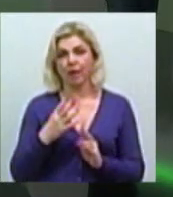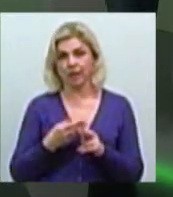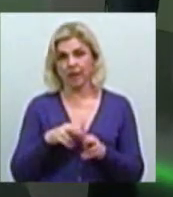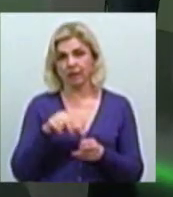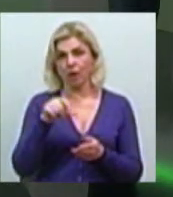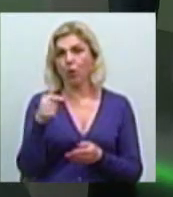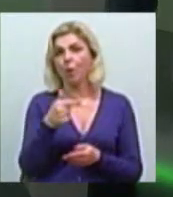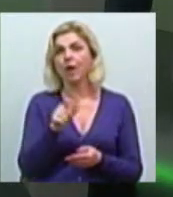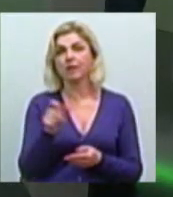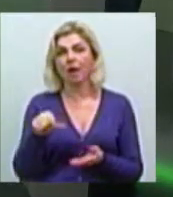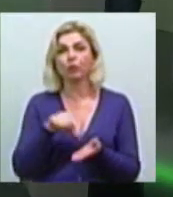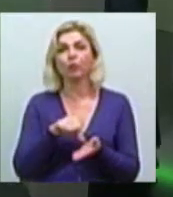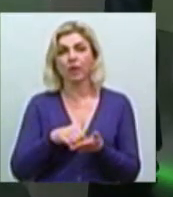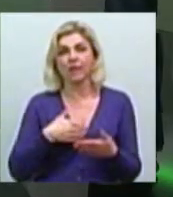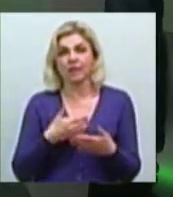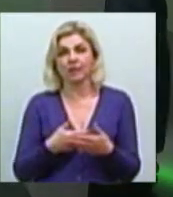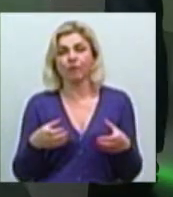були?